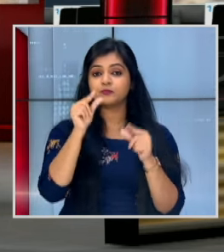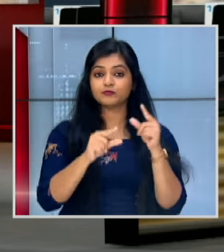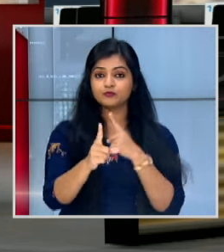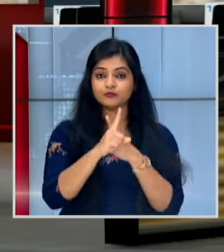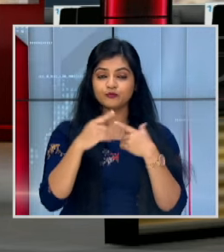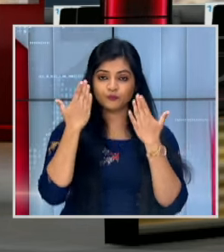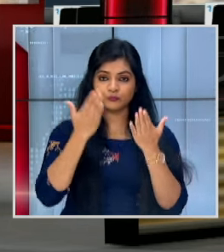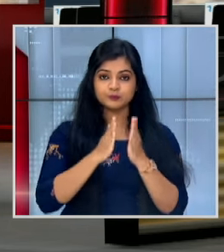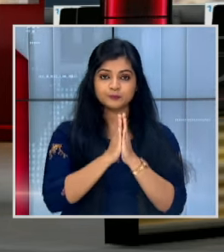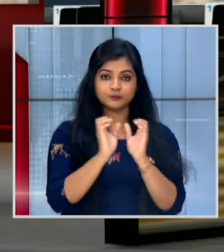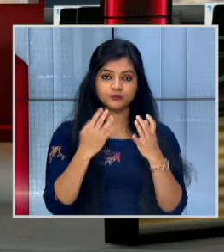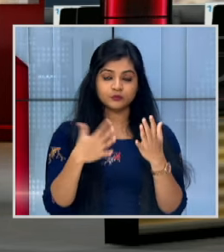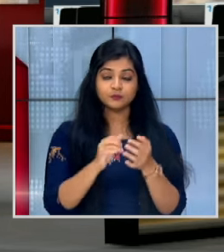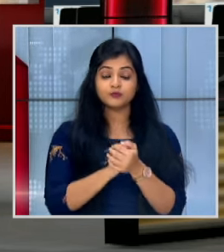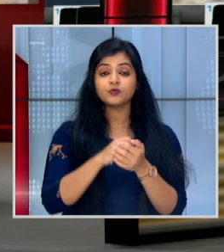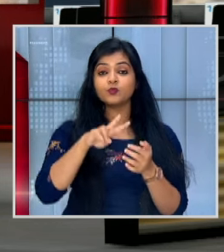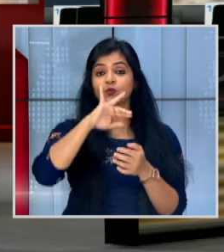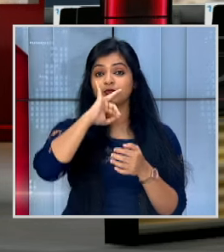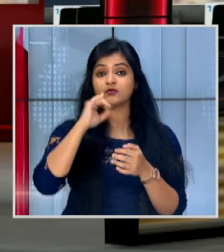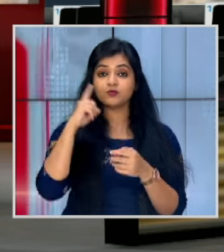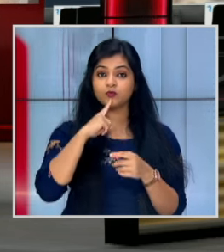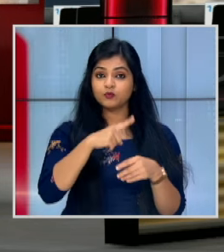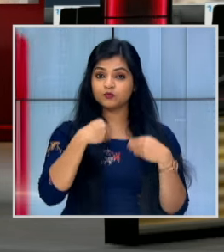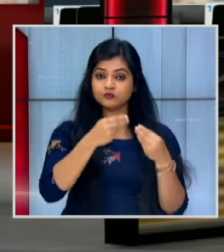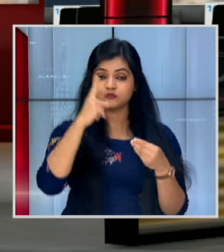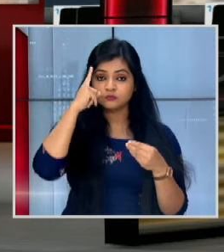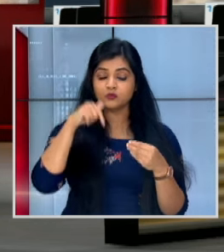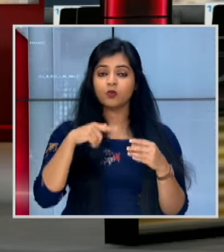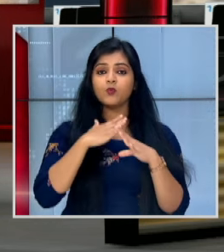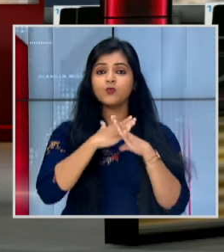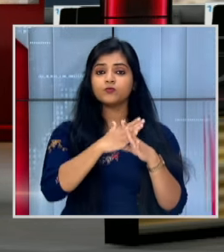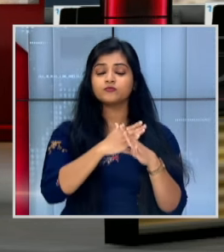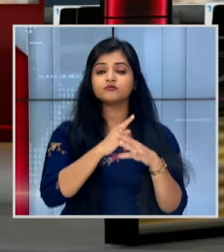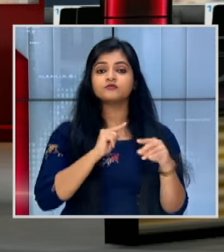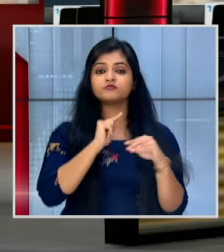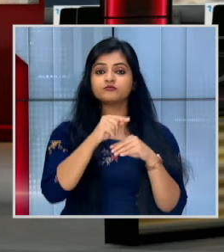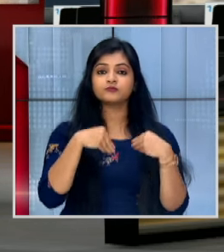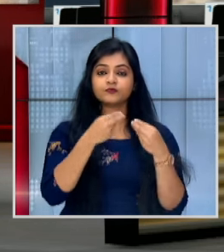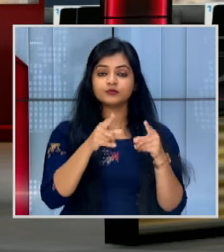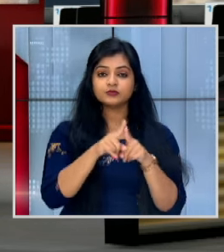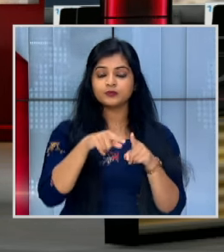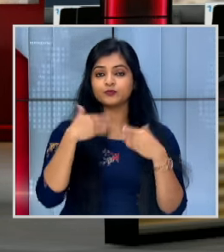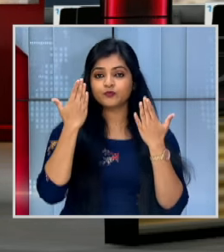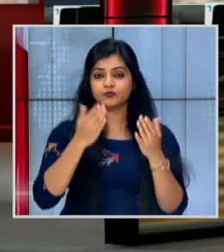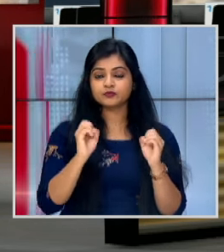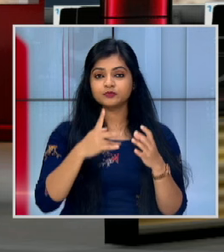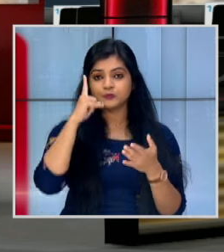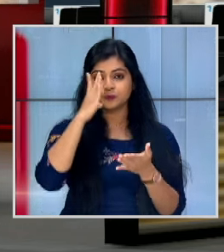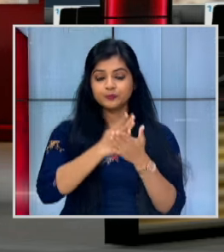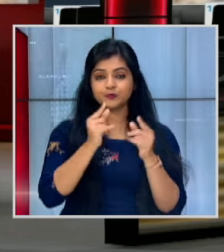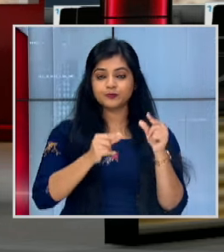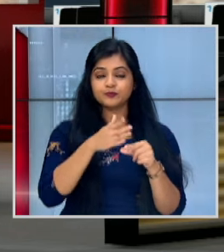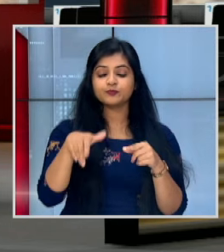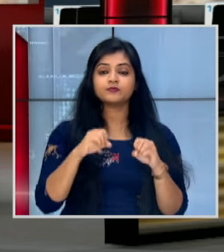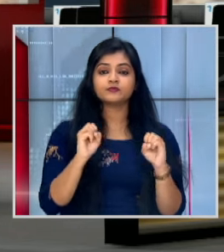കുർബാന നടത്തുന്നത്. അത് വത്തിക്കാന്റെ നിർദ്ദേശത്തെയും ഒപ്പം സിനഡിന്റെ തീരുമാനത്തിനെയും എതിർത്തുകൊണ്ടും വെല്ലുവിളിച്ചുകൊണ്ടുമാണ് ഇത്തരത്തിലൊരു കുർബാന അത് വിശ്വാസികളുടെയും